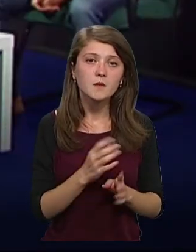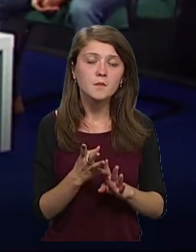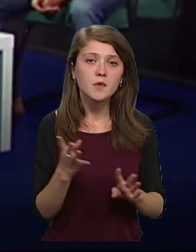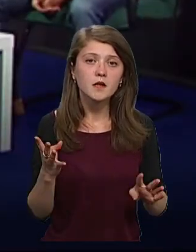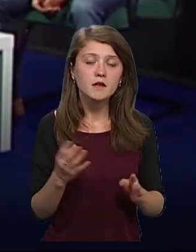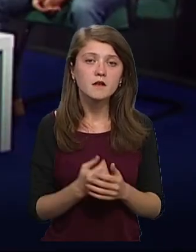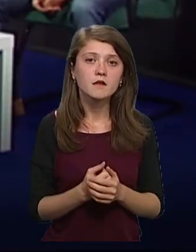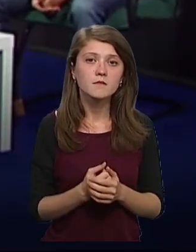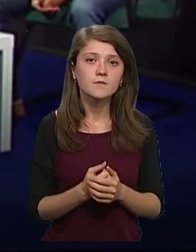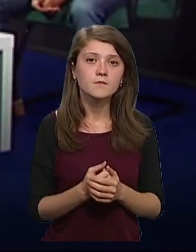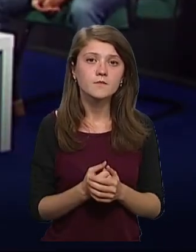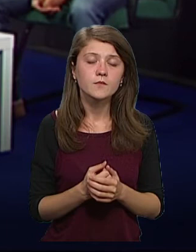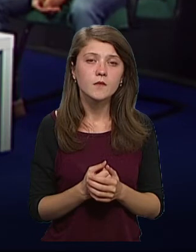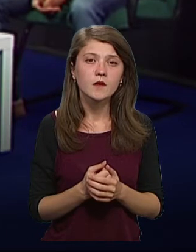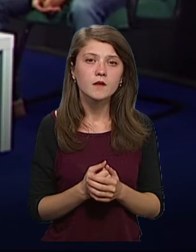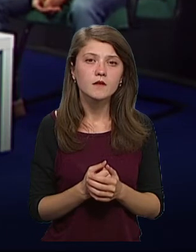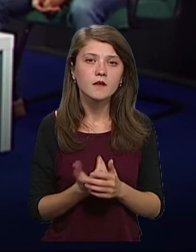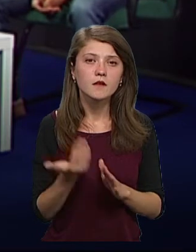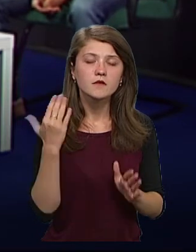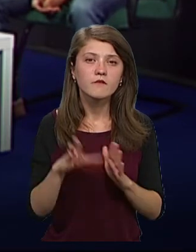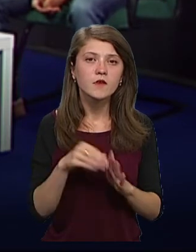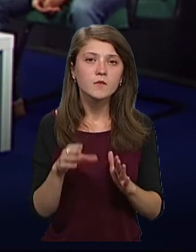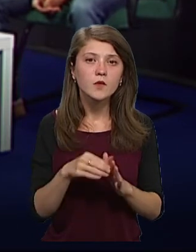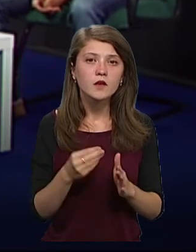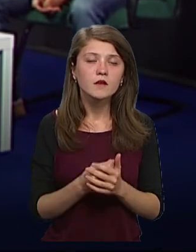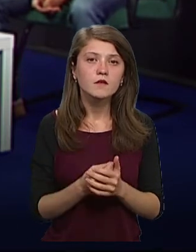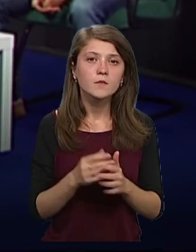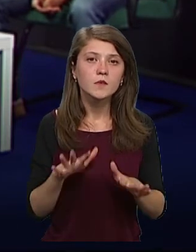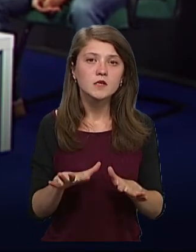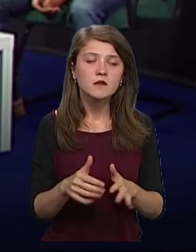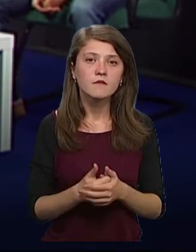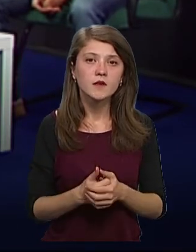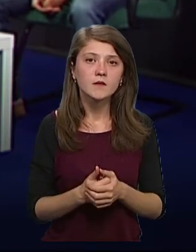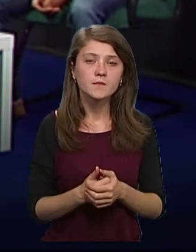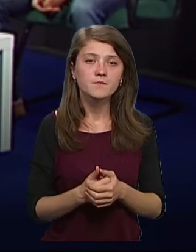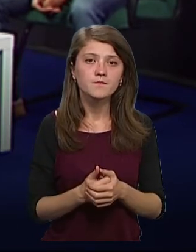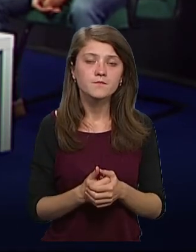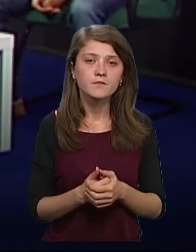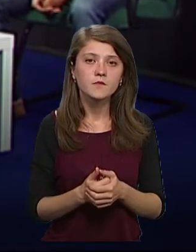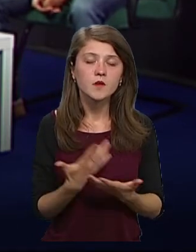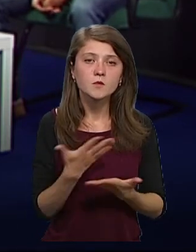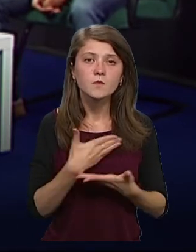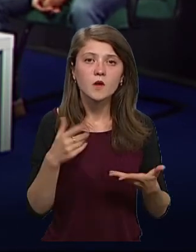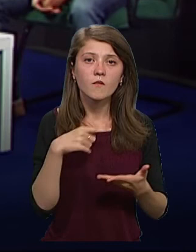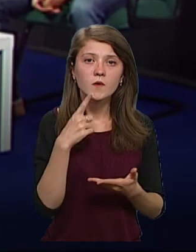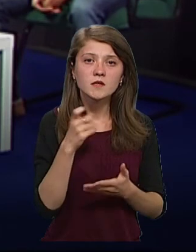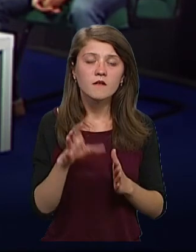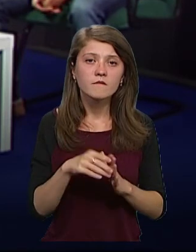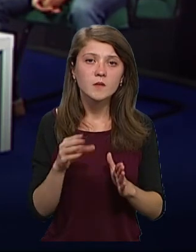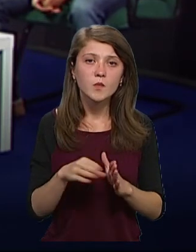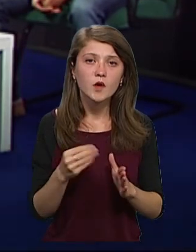призначення позачергових місцевих виборів немає юридичних підстав, правових підстав насамперед. Якщо ми говоримо за